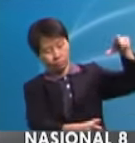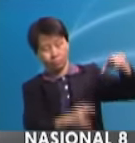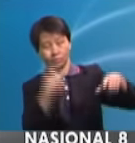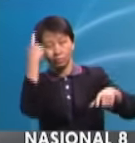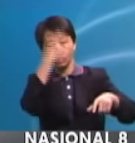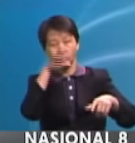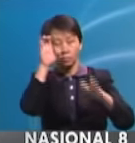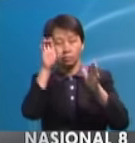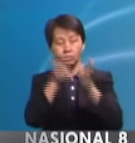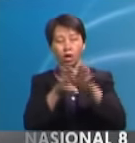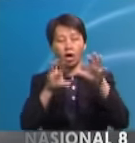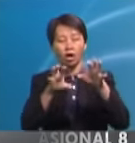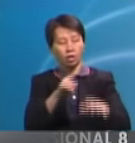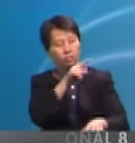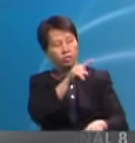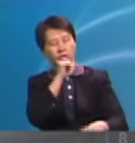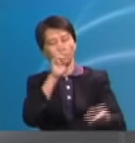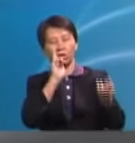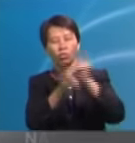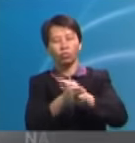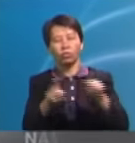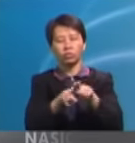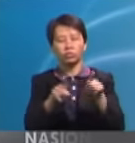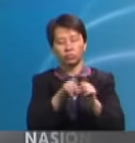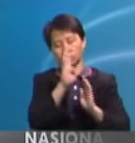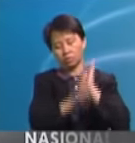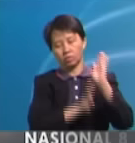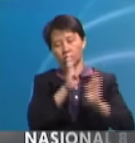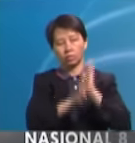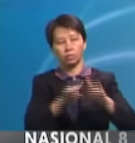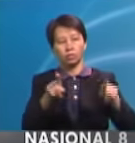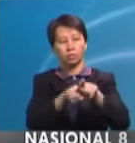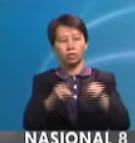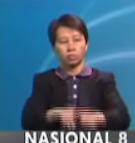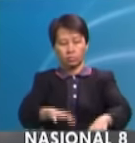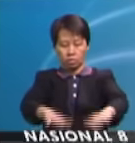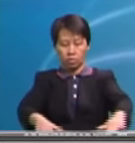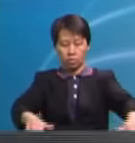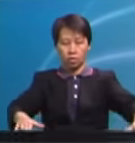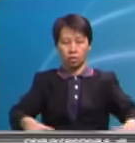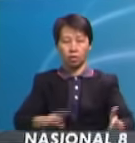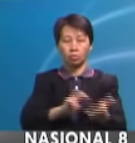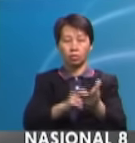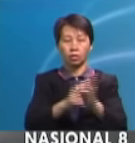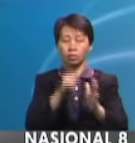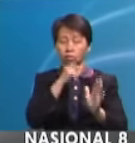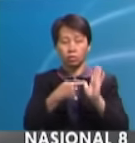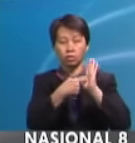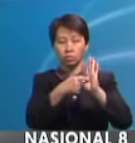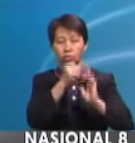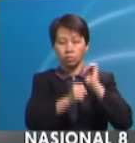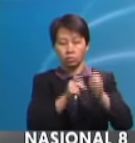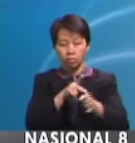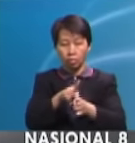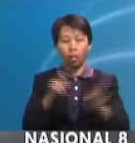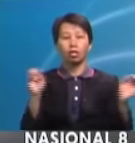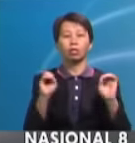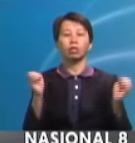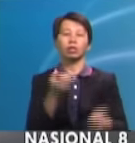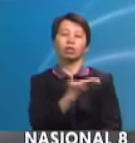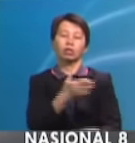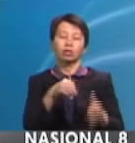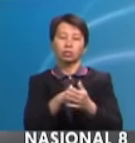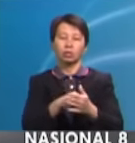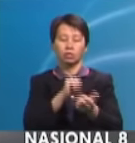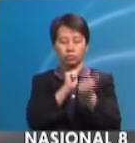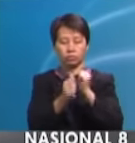seolah-olah memperlihatkan mereka tidak ubah seperti berkelakuan seperti kanak-kanak dan ianya jelas tidak mempamir sikap profesional penyokong dalam